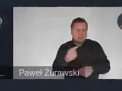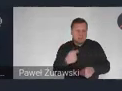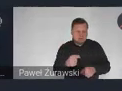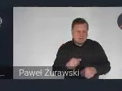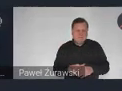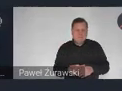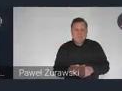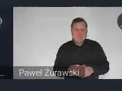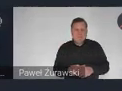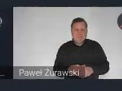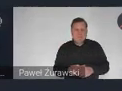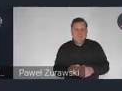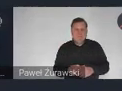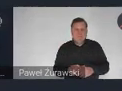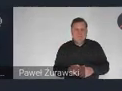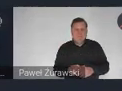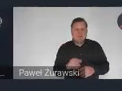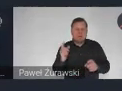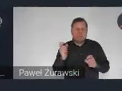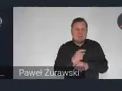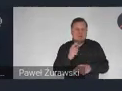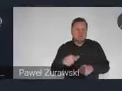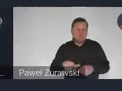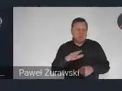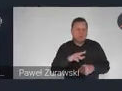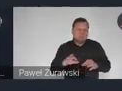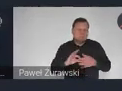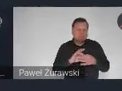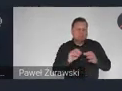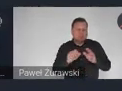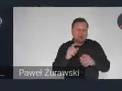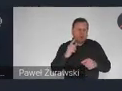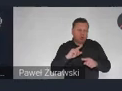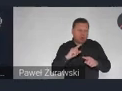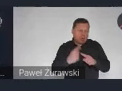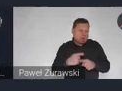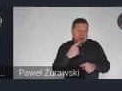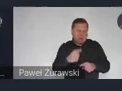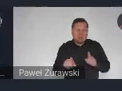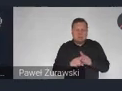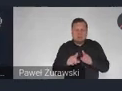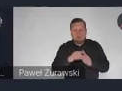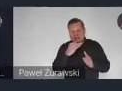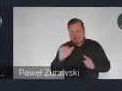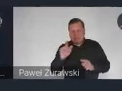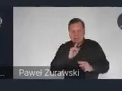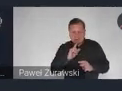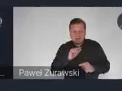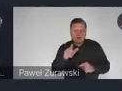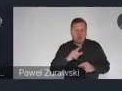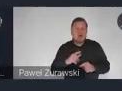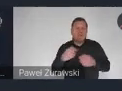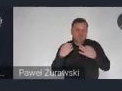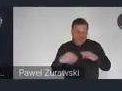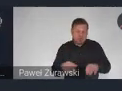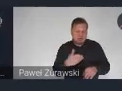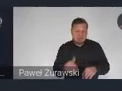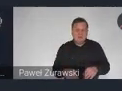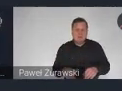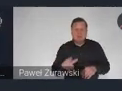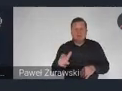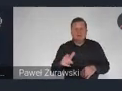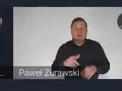do Kościoła katolickiego w stosunku państwa do innych kościołów w związku wyznaniowych spółki